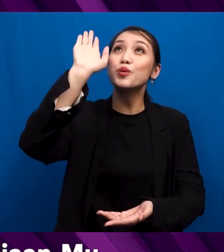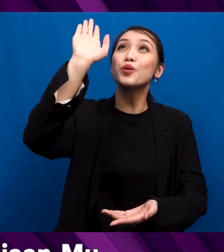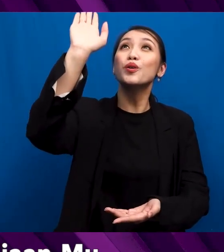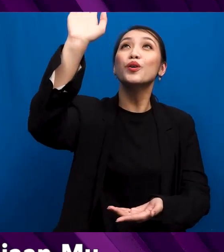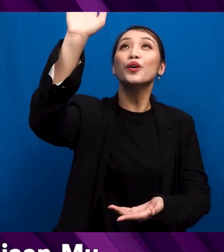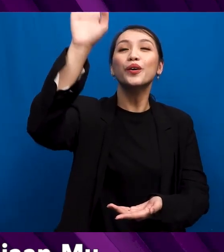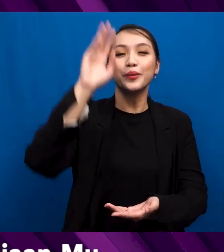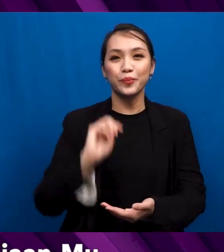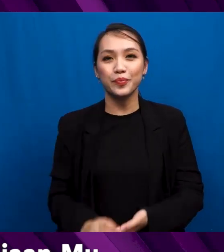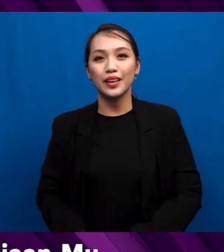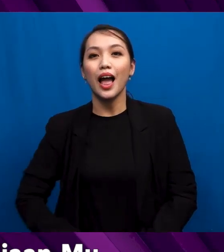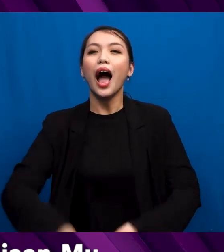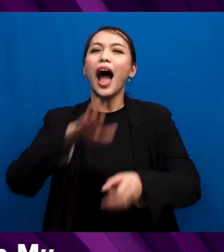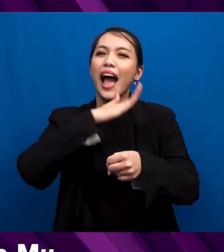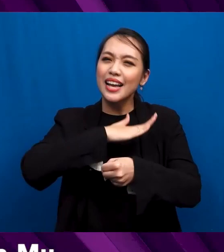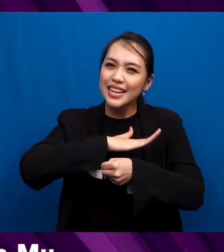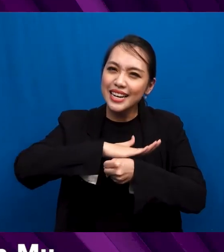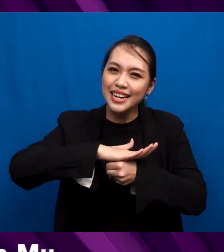kemuliaan-Mu.